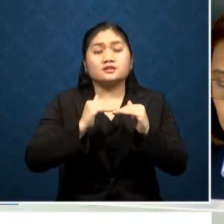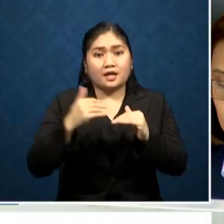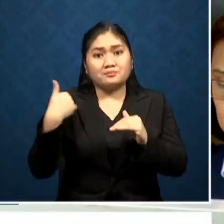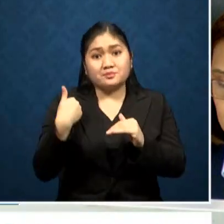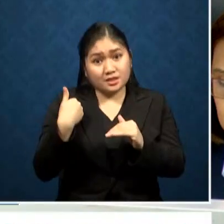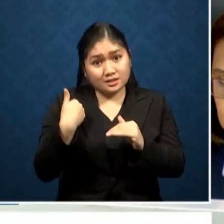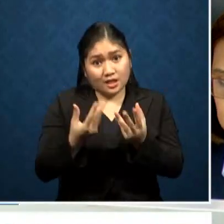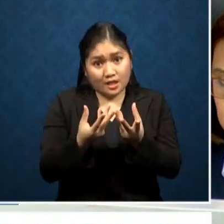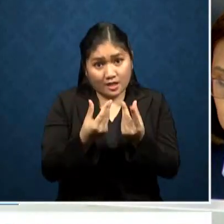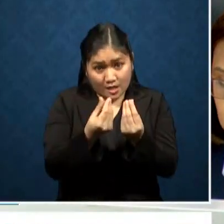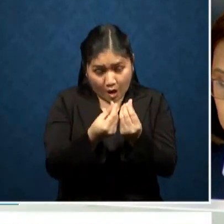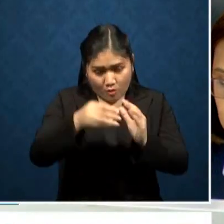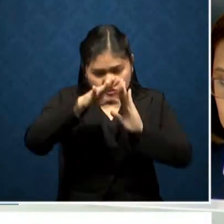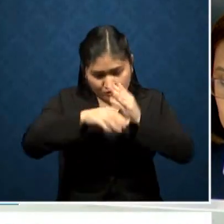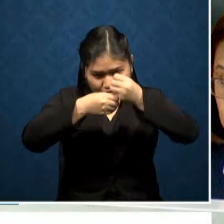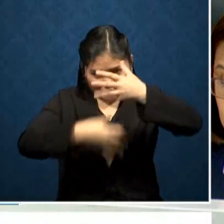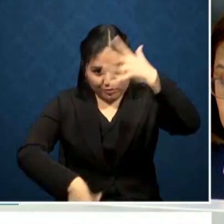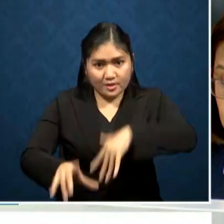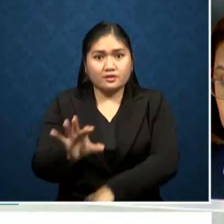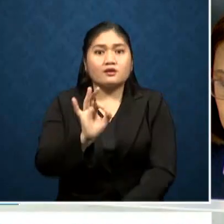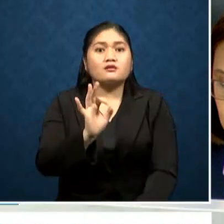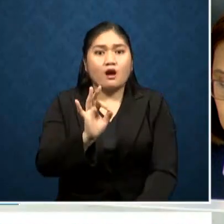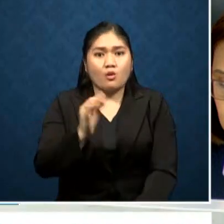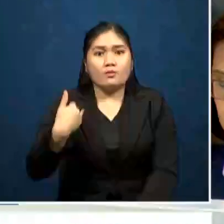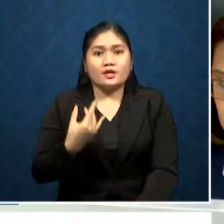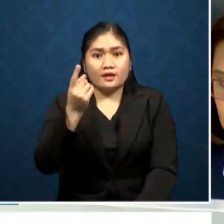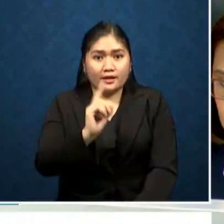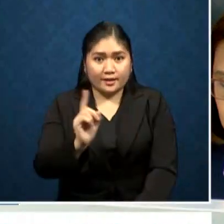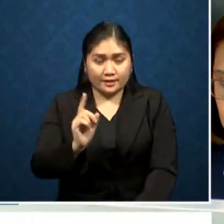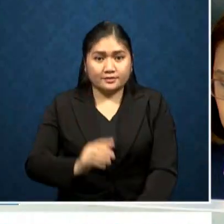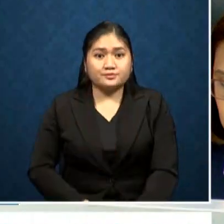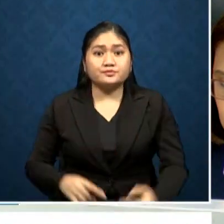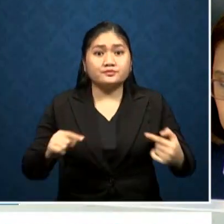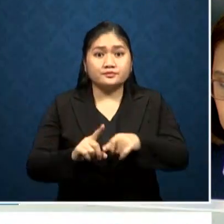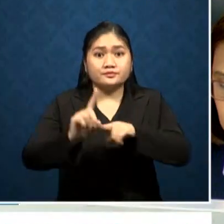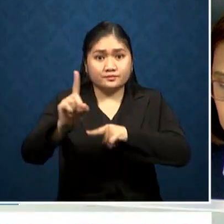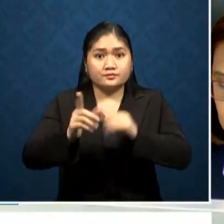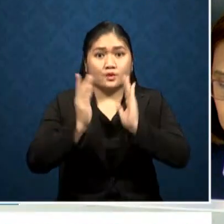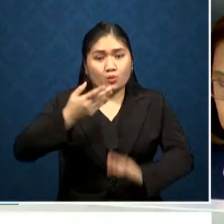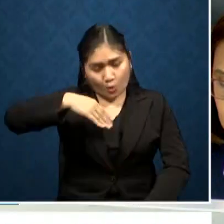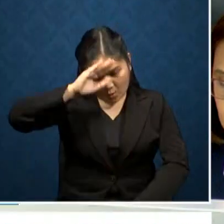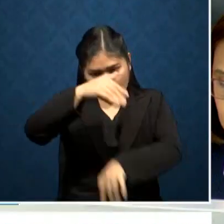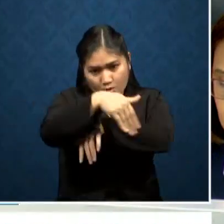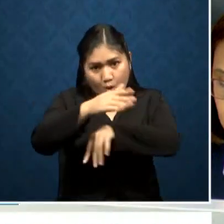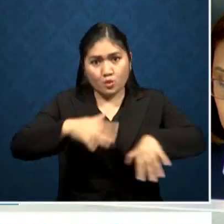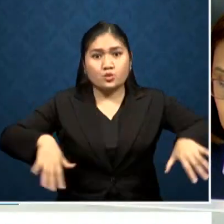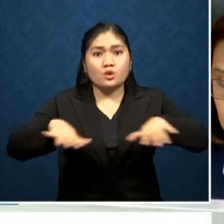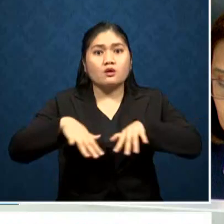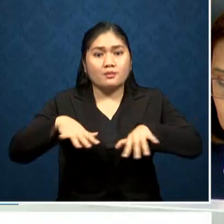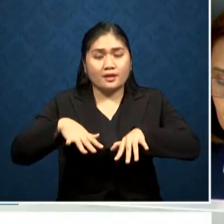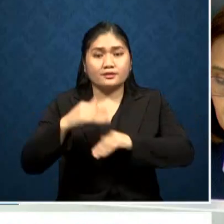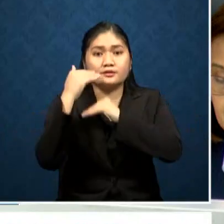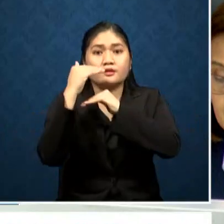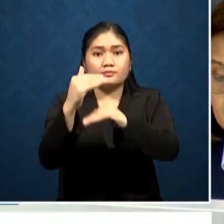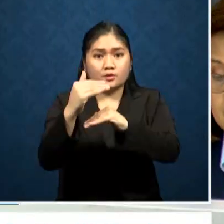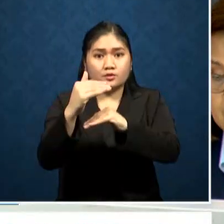บด้วยรายการย้อย gan Grandได้แ่รายการ 1 ผู้ปวยนอกทั่วไปกำหน